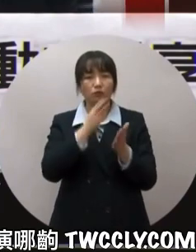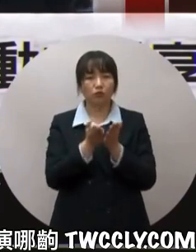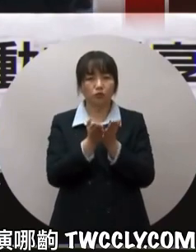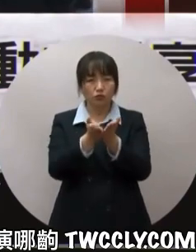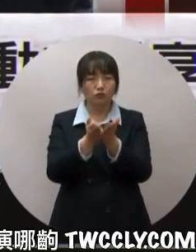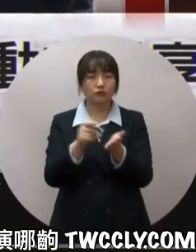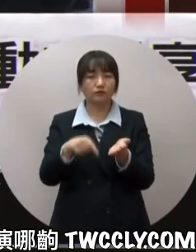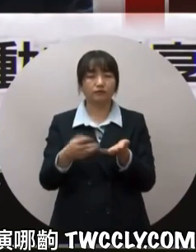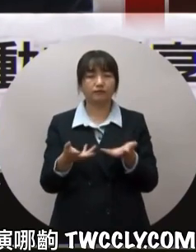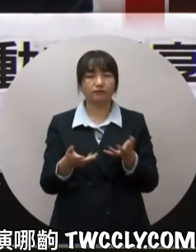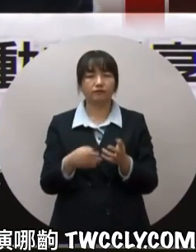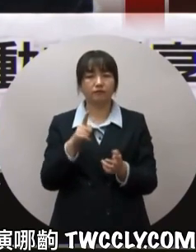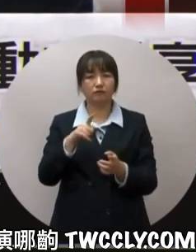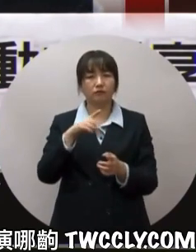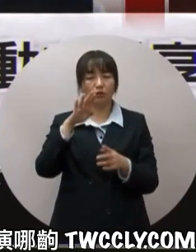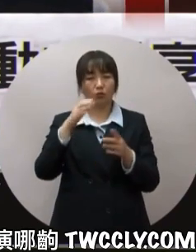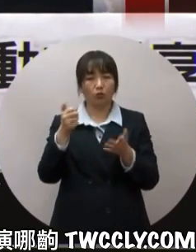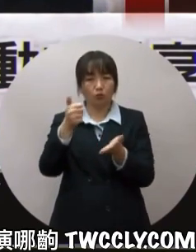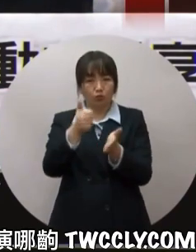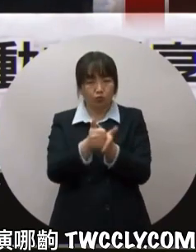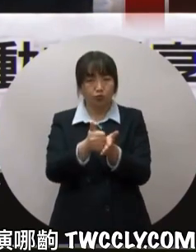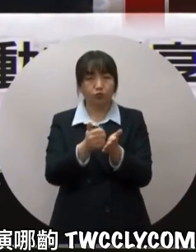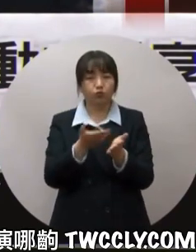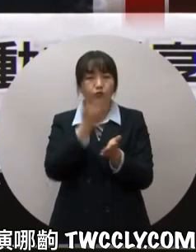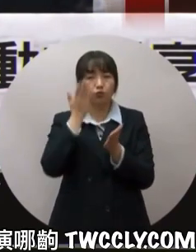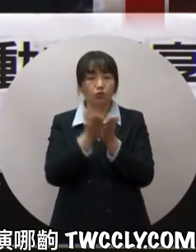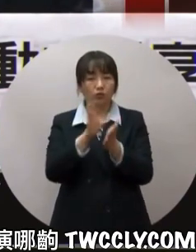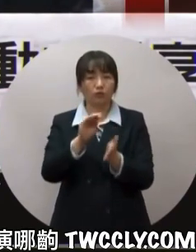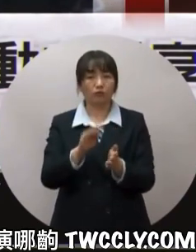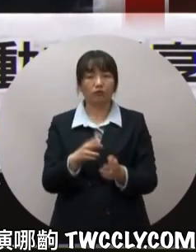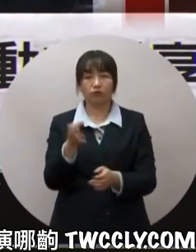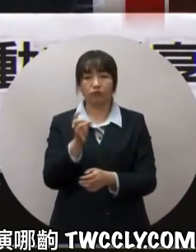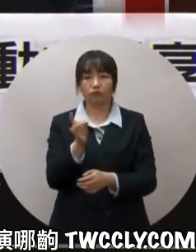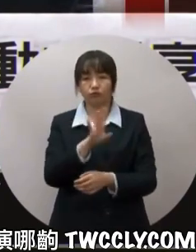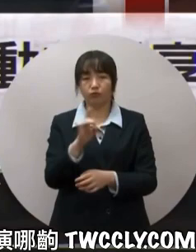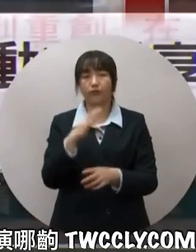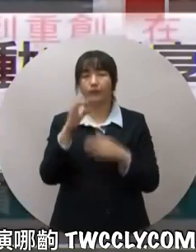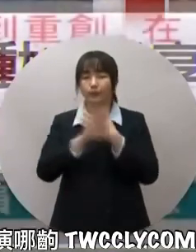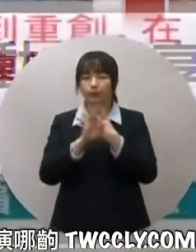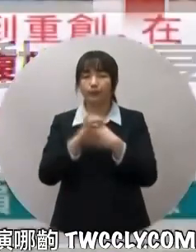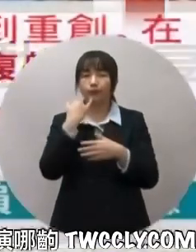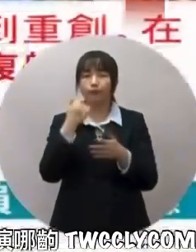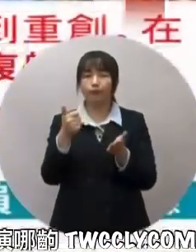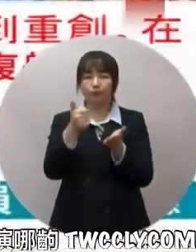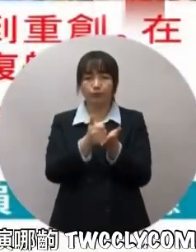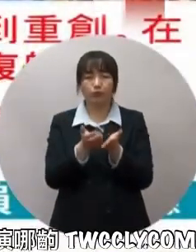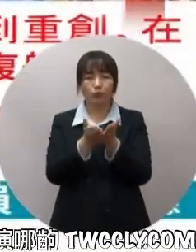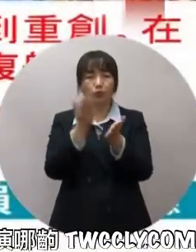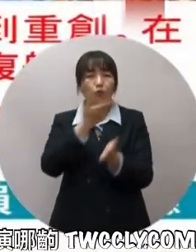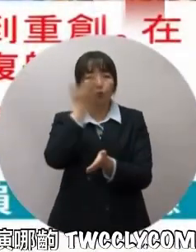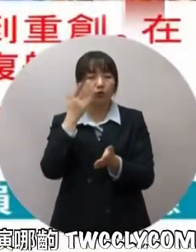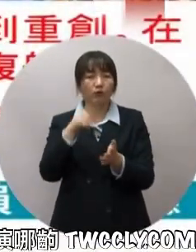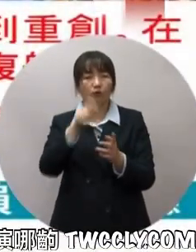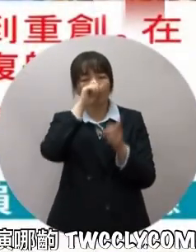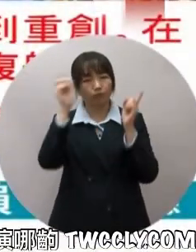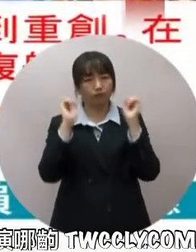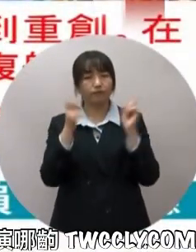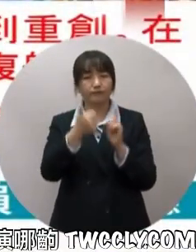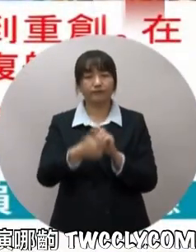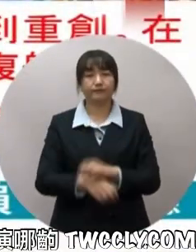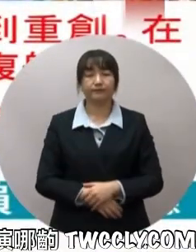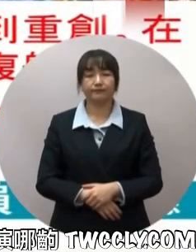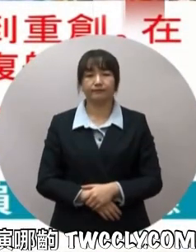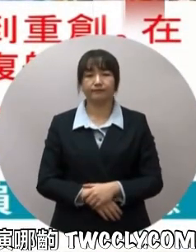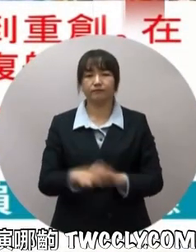事情院長你有沒有坐過郵輪沒有沒錯 有機會來坐一下因為郵輪旅遊真的還蠻好玩的啦